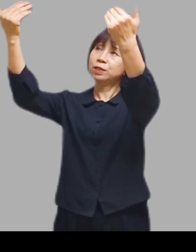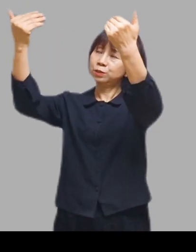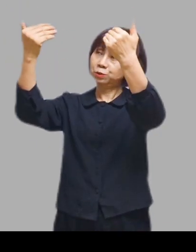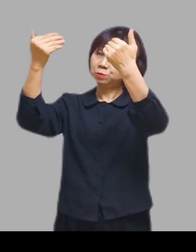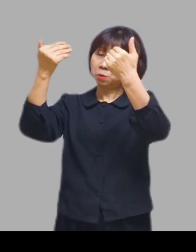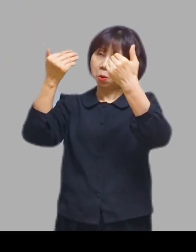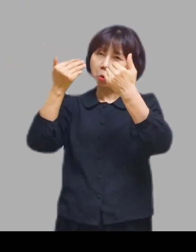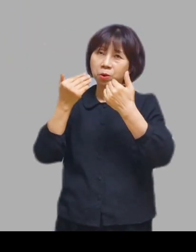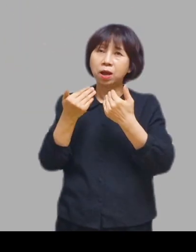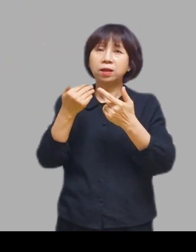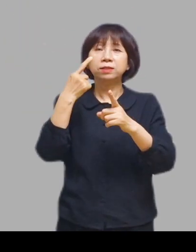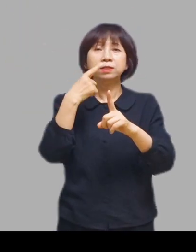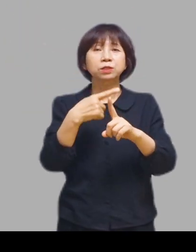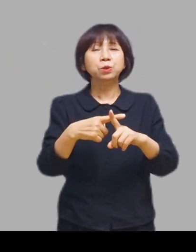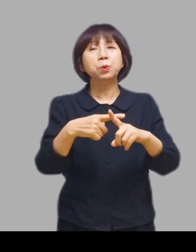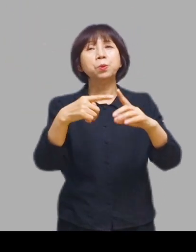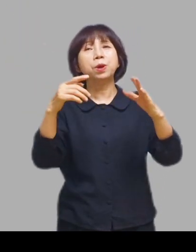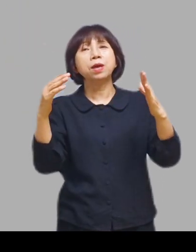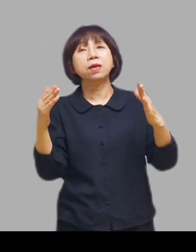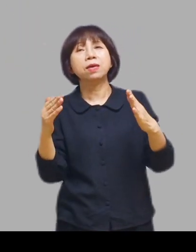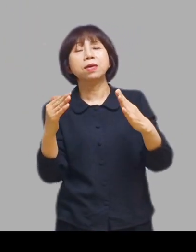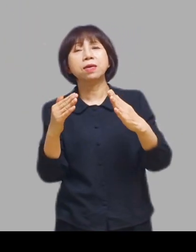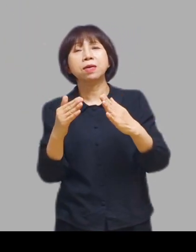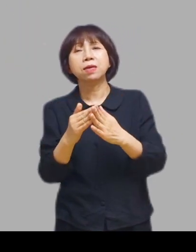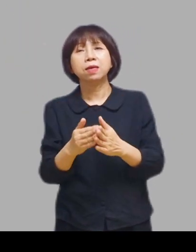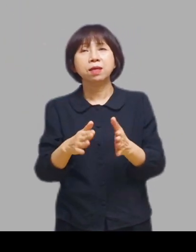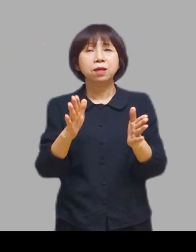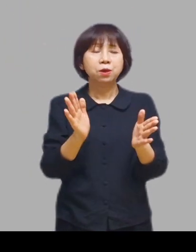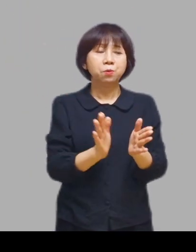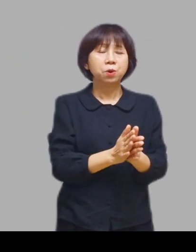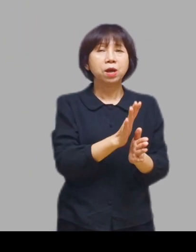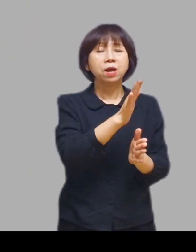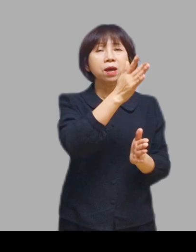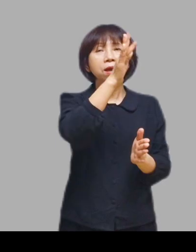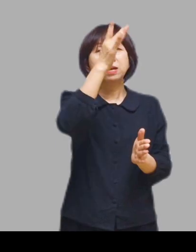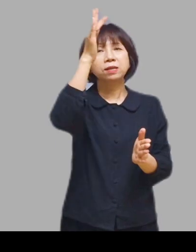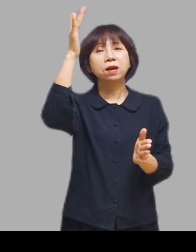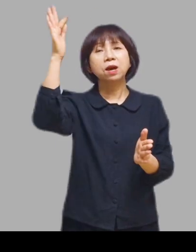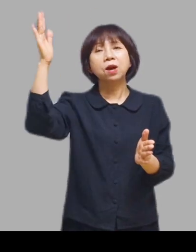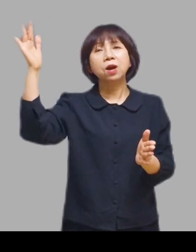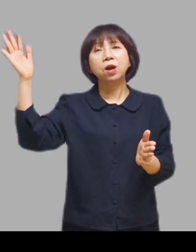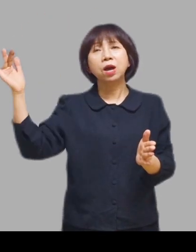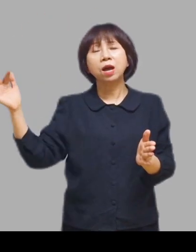주님이 주목하는 교회